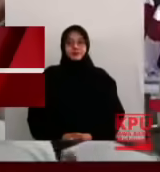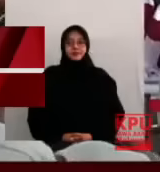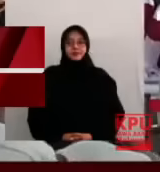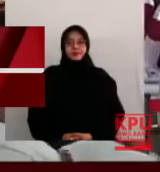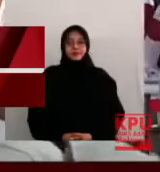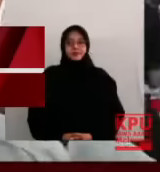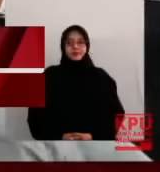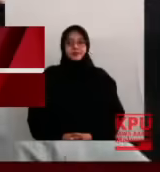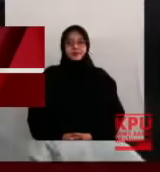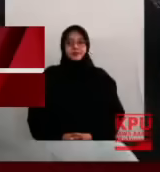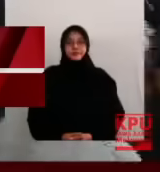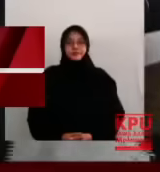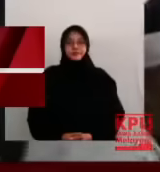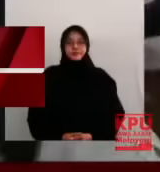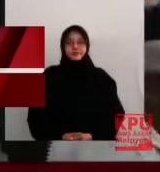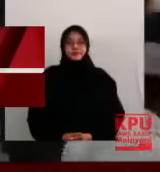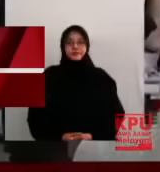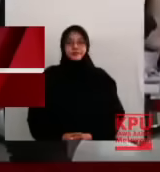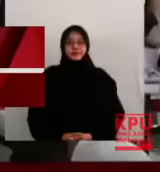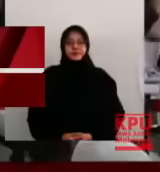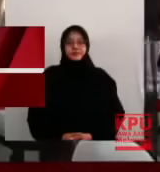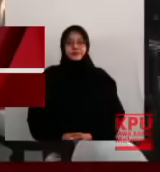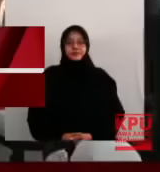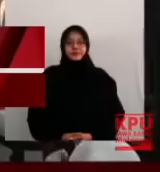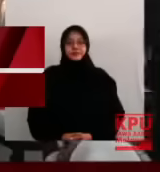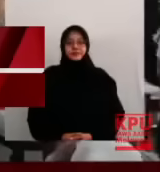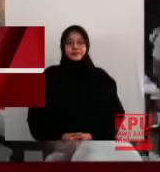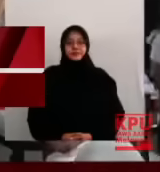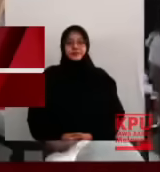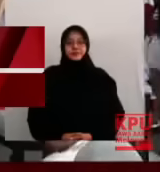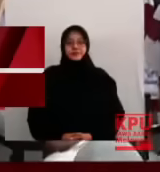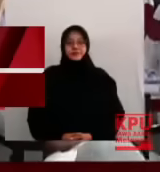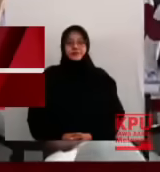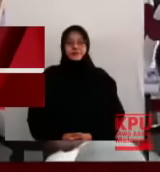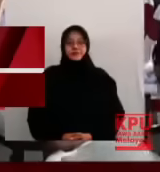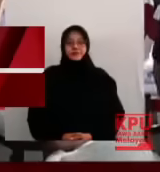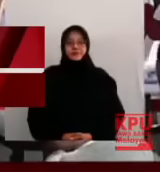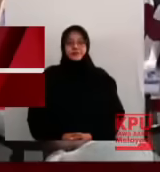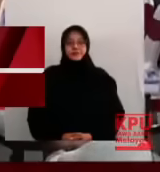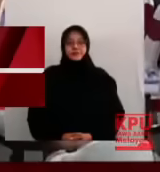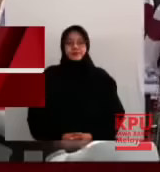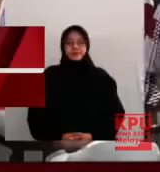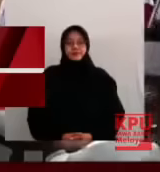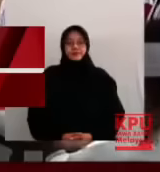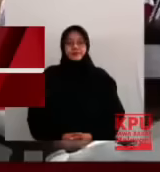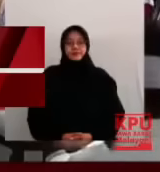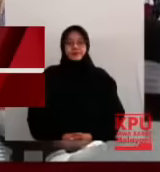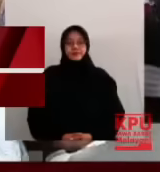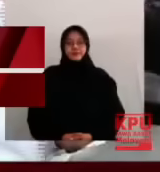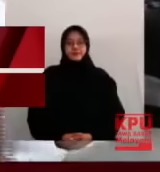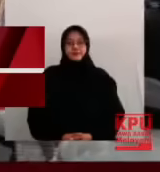calon gubernur dan juga calon wakil gubernur yang akan mendaftar ada sekitar 27 kabupaten kota